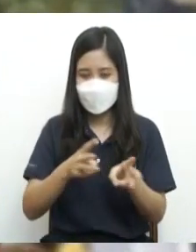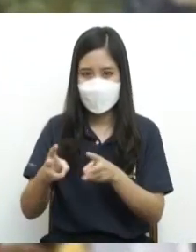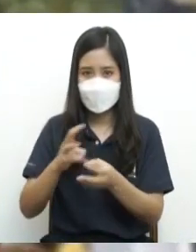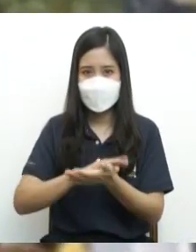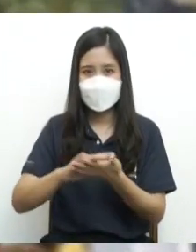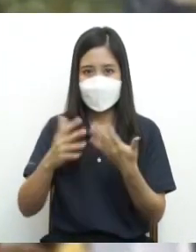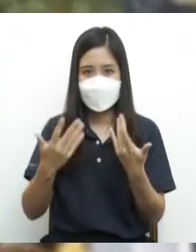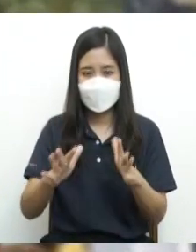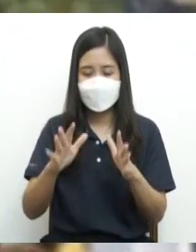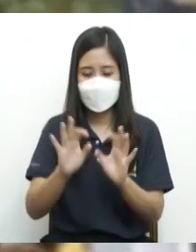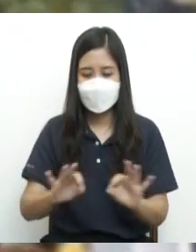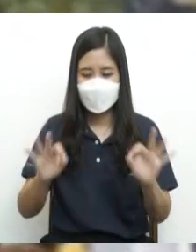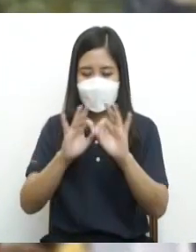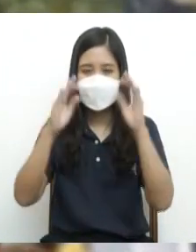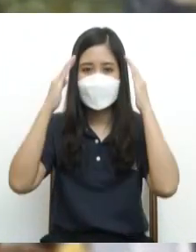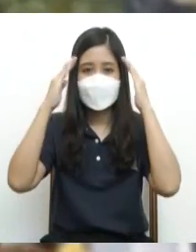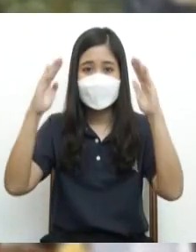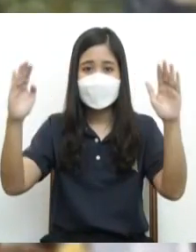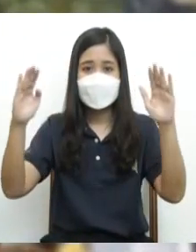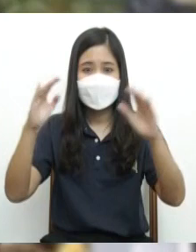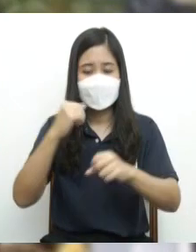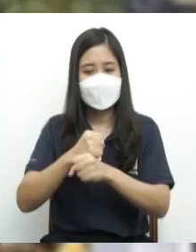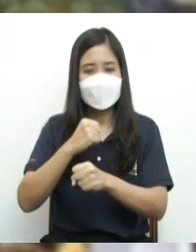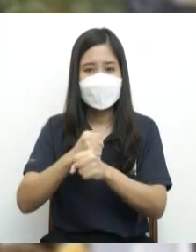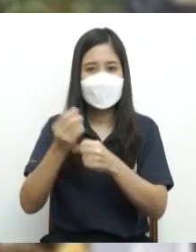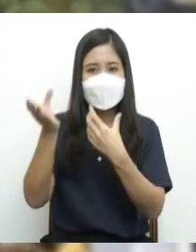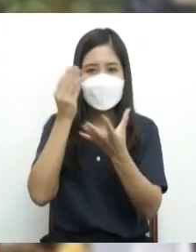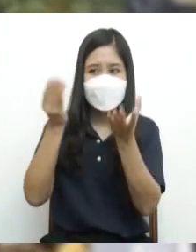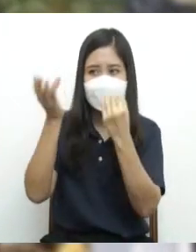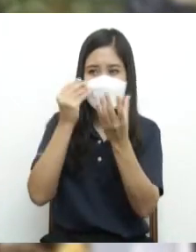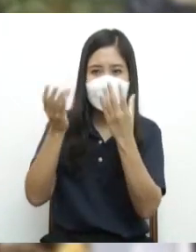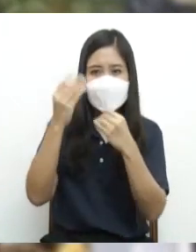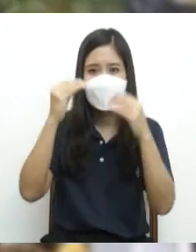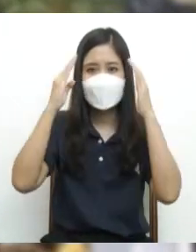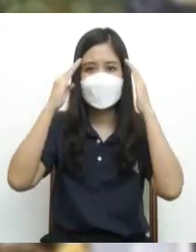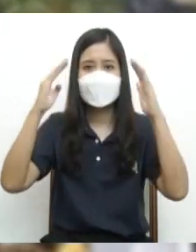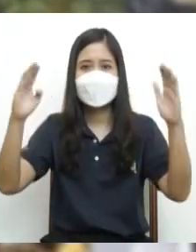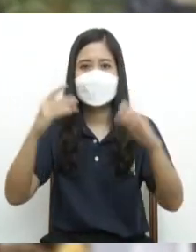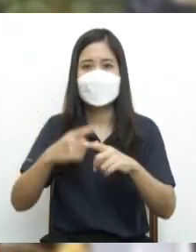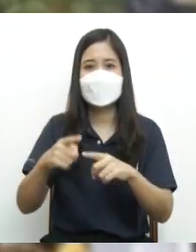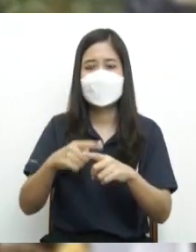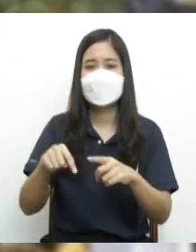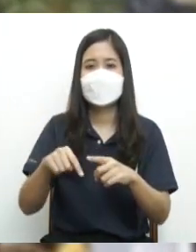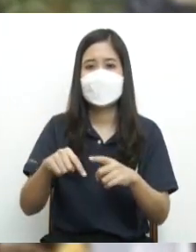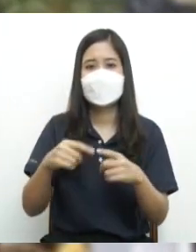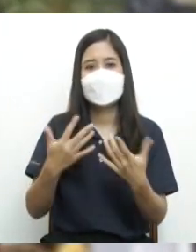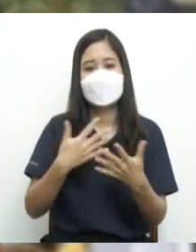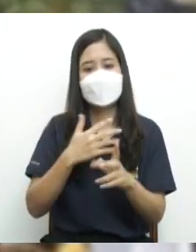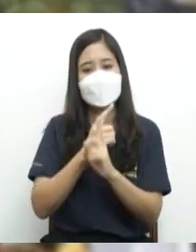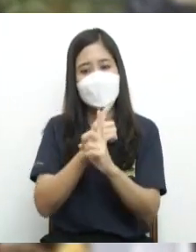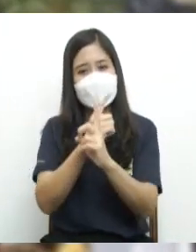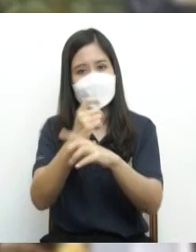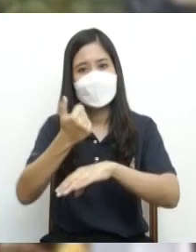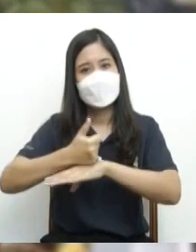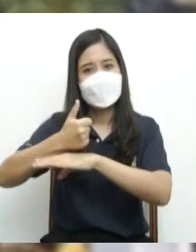สบการณ์ที่เราหาซื้อไม่ได้แล้วทำงานไม่ว่าจะเป็นงานในกลุ่มเราเองหรืองานที่ต้องติดตามท่านผู้บริหารเหล่านี้ไปพื้นที่ต่าง